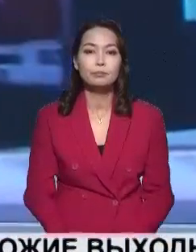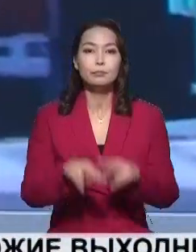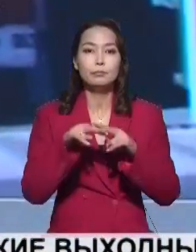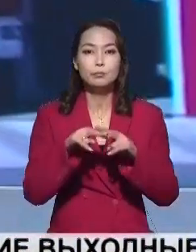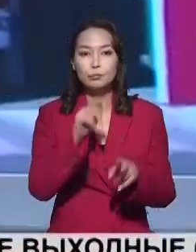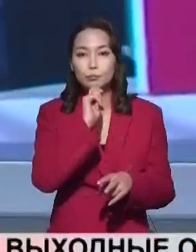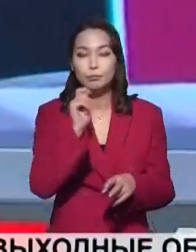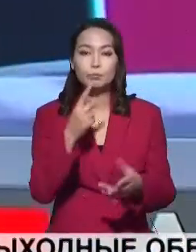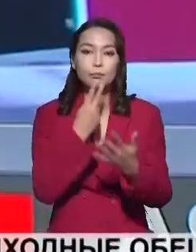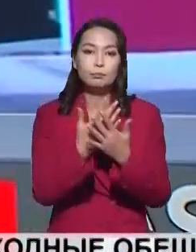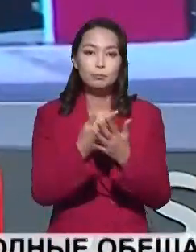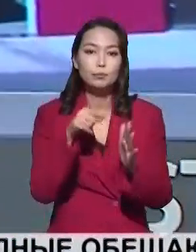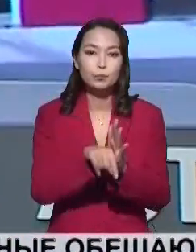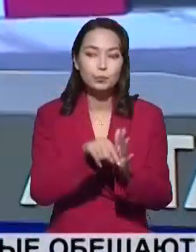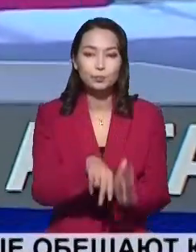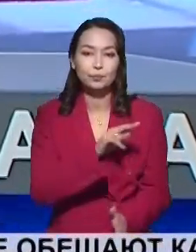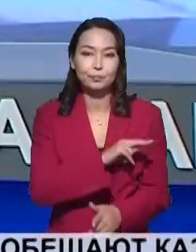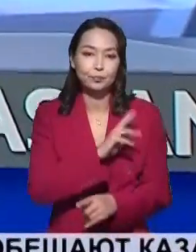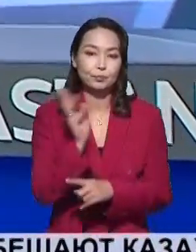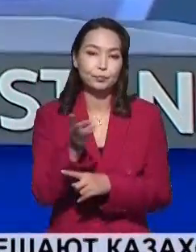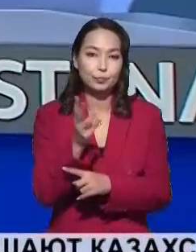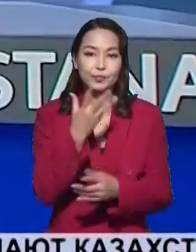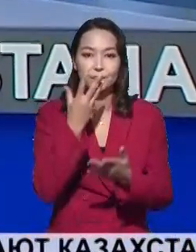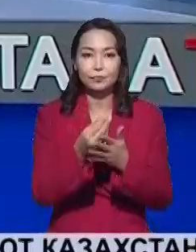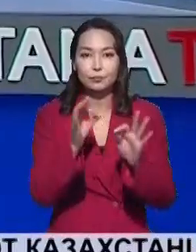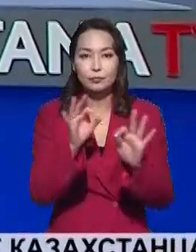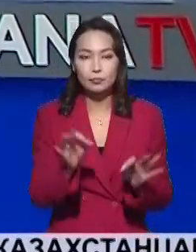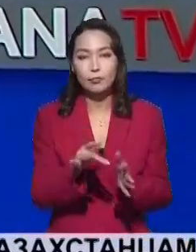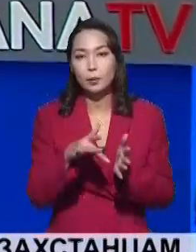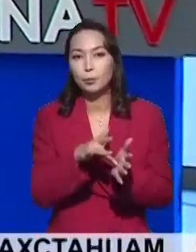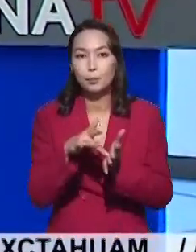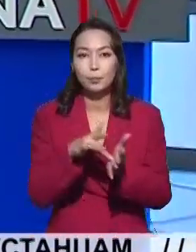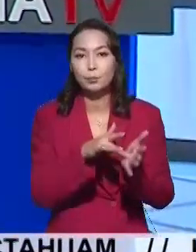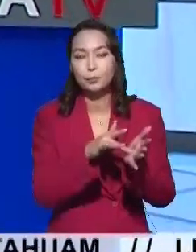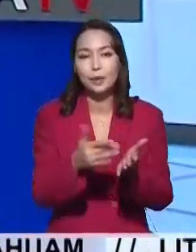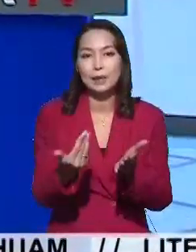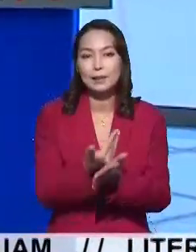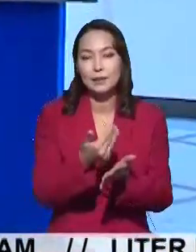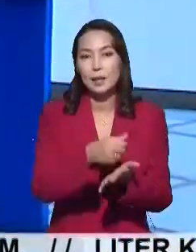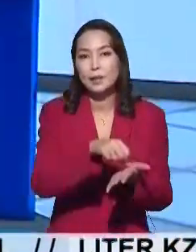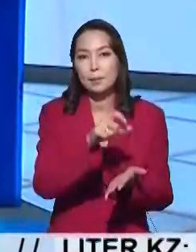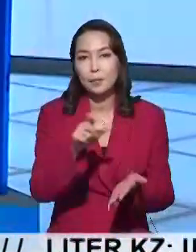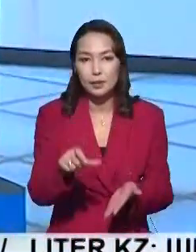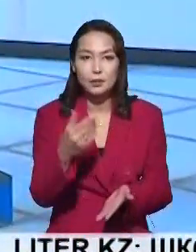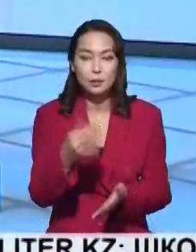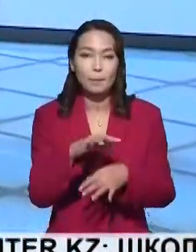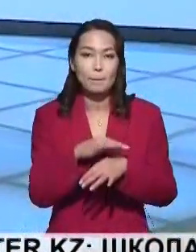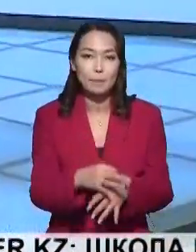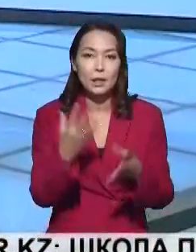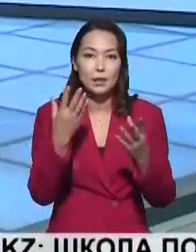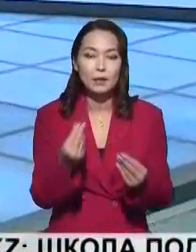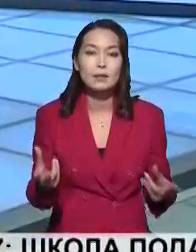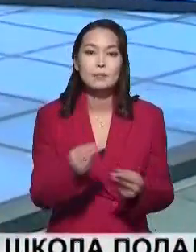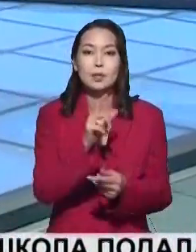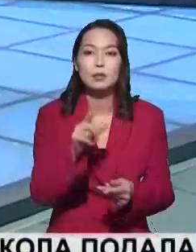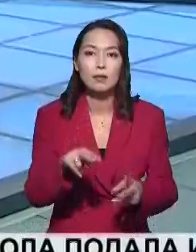Столичным журналистам показали изнутри работу пожарных. Своеобразный пресс-тур для представителей СМИ провели в преддверии Дня спасателя.